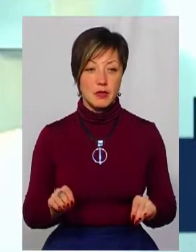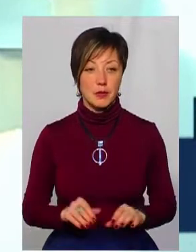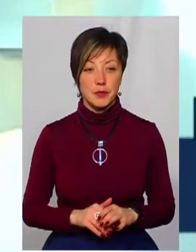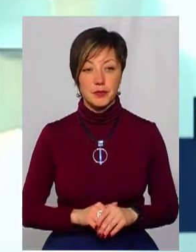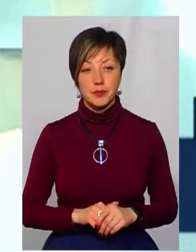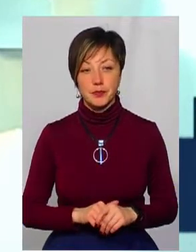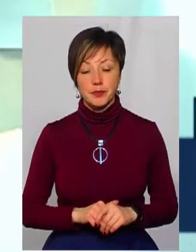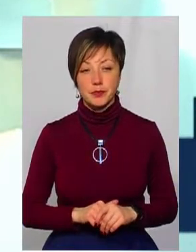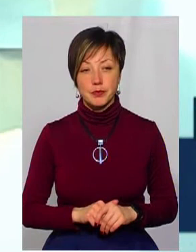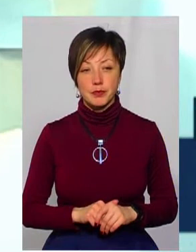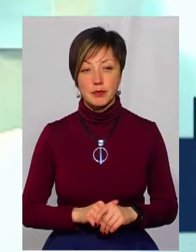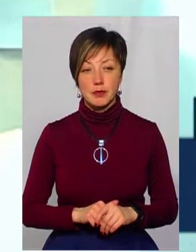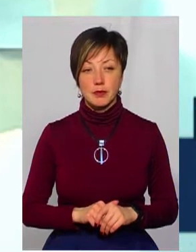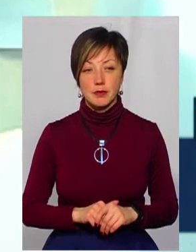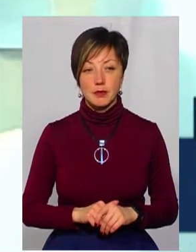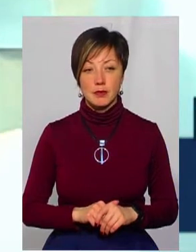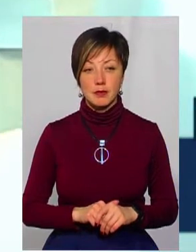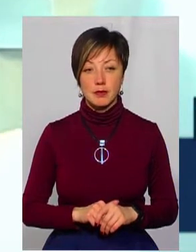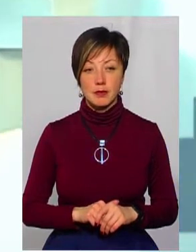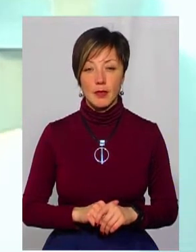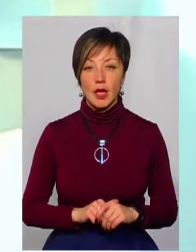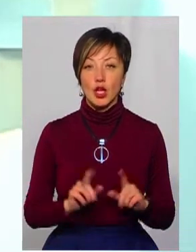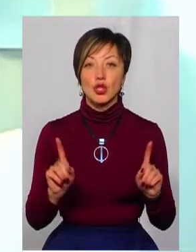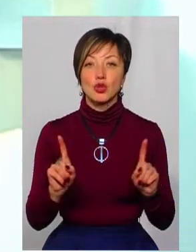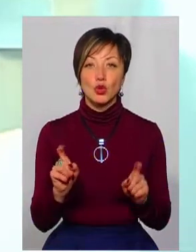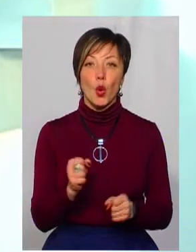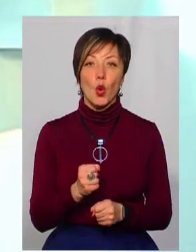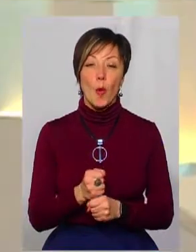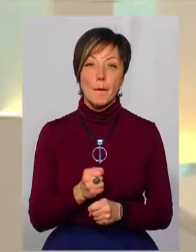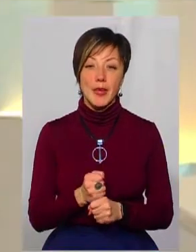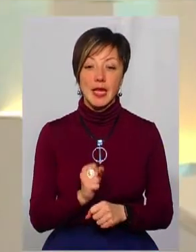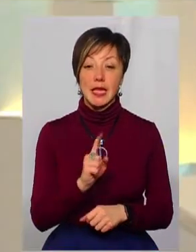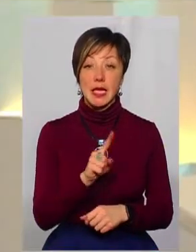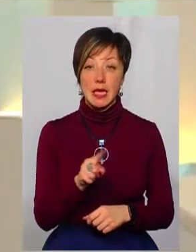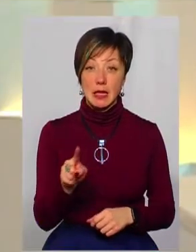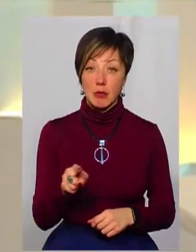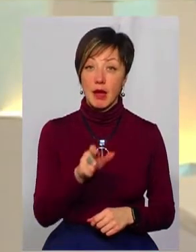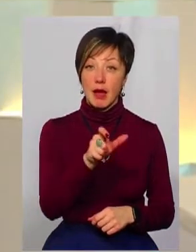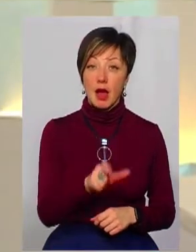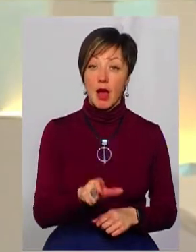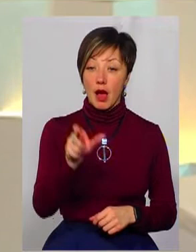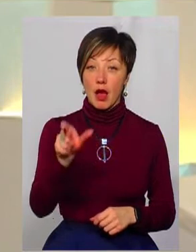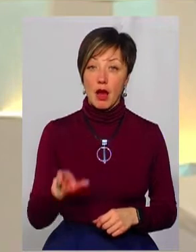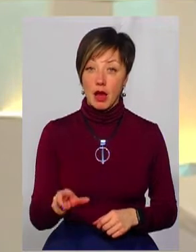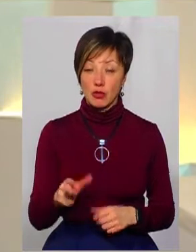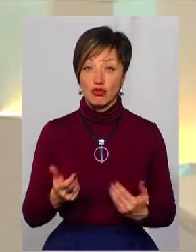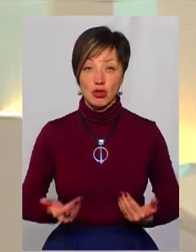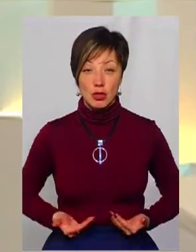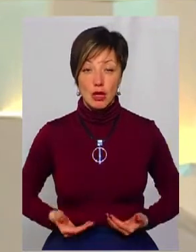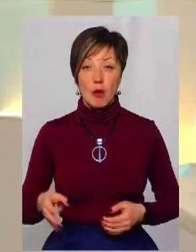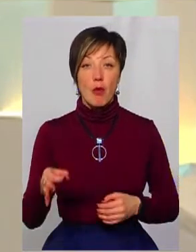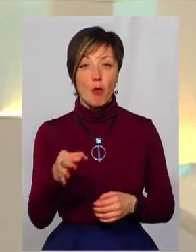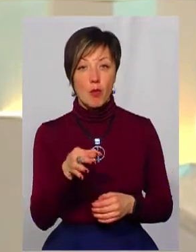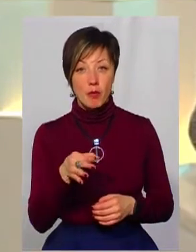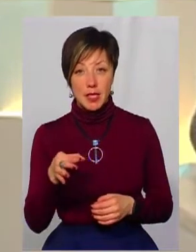від каналу 1+1. Що робити тим глядачам, тим жителям